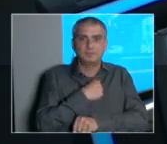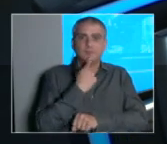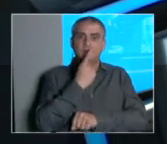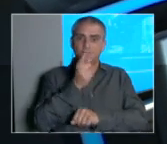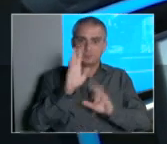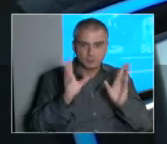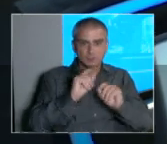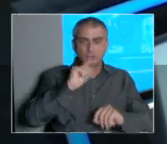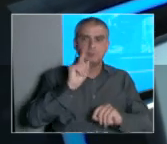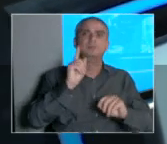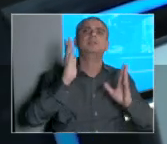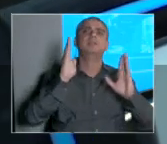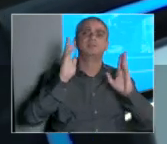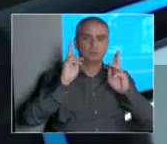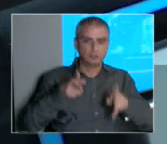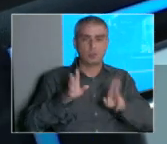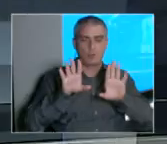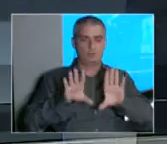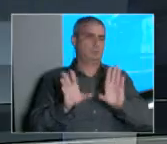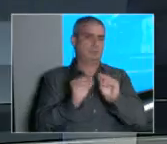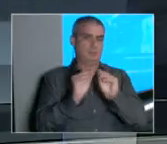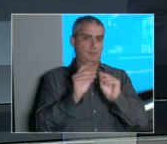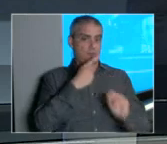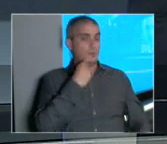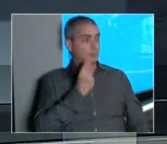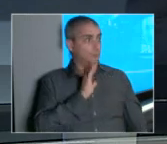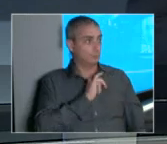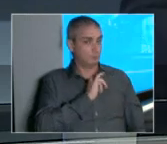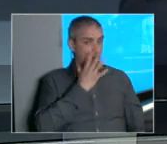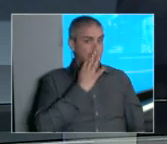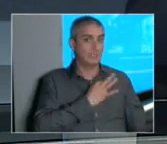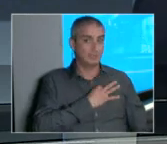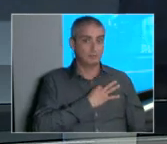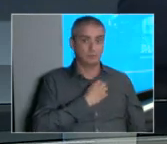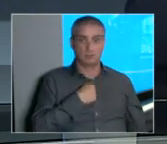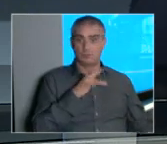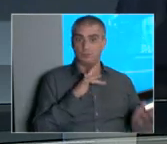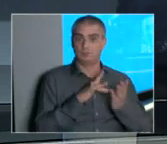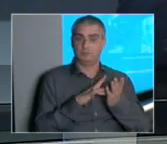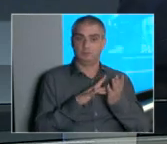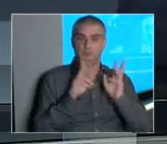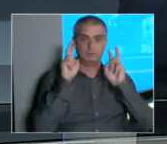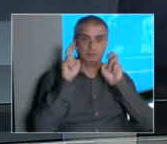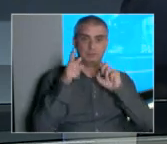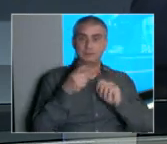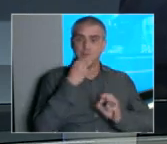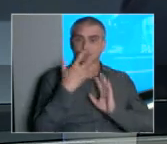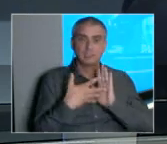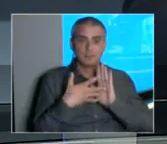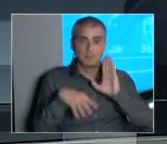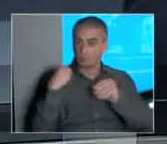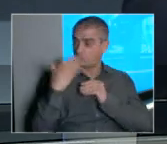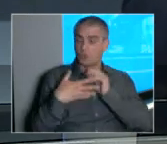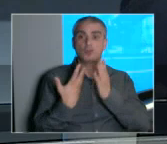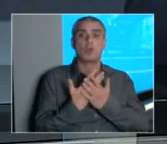לך שהם ישבו עם כל מי שיוכלו לשבת. הוא אומר, והוא אומר פה דבר מאוד מעניין, צריך לשים לב אליו. אתה יודע, אנחנו יושבים ומצטטים את הסקרים, הבחירות